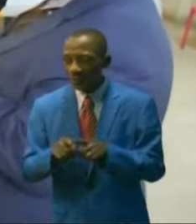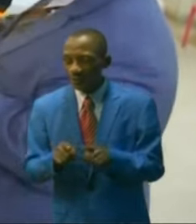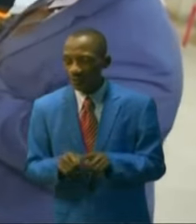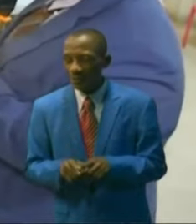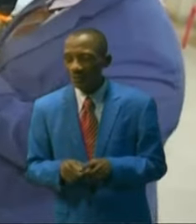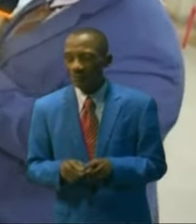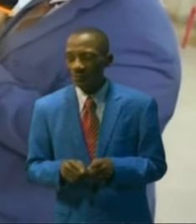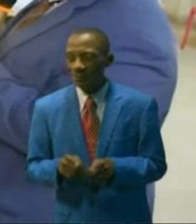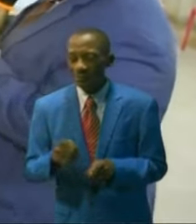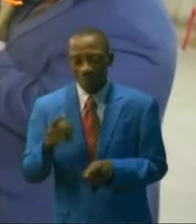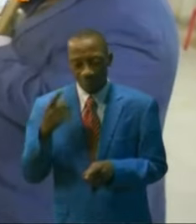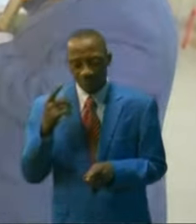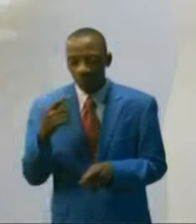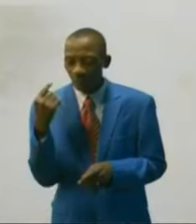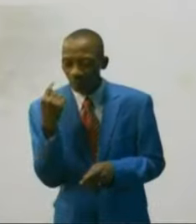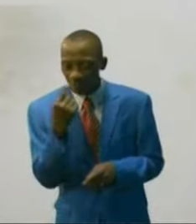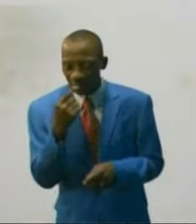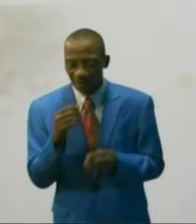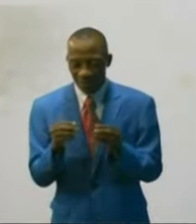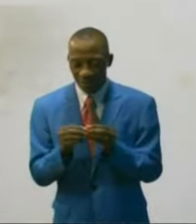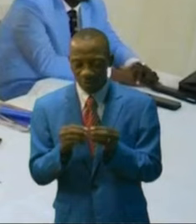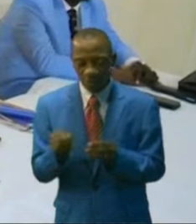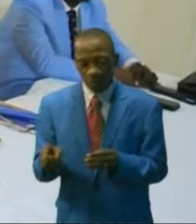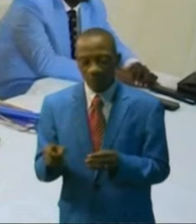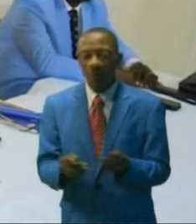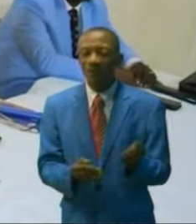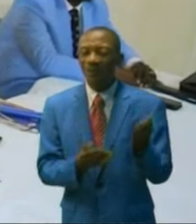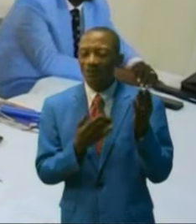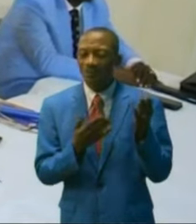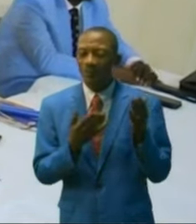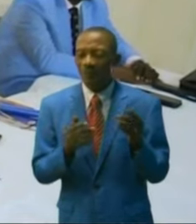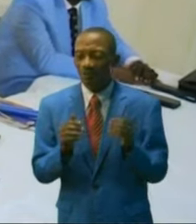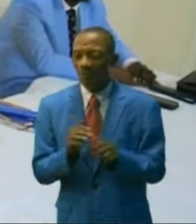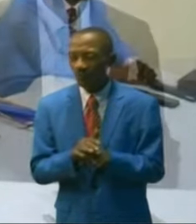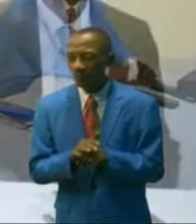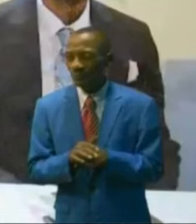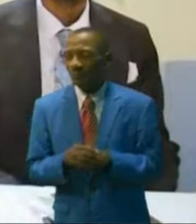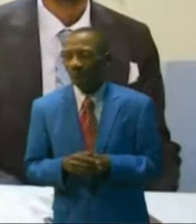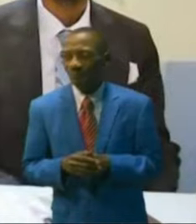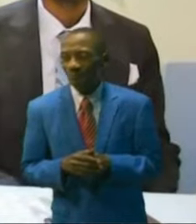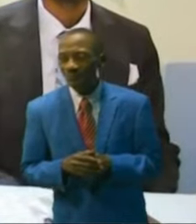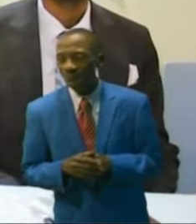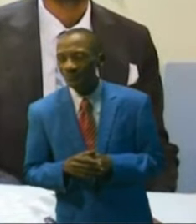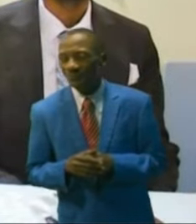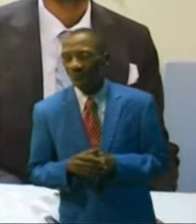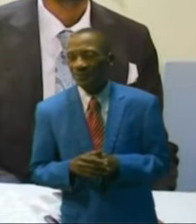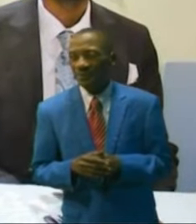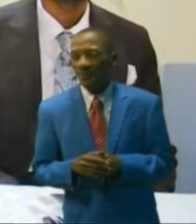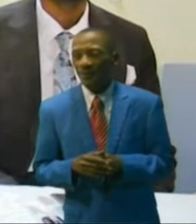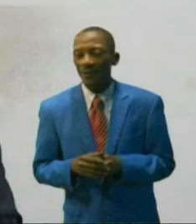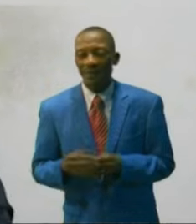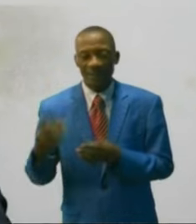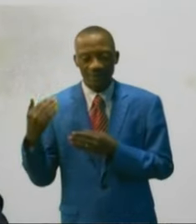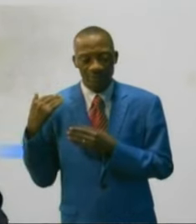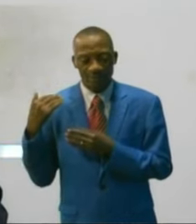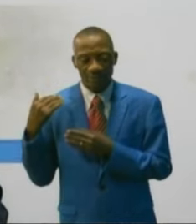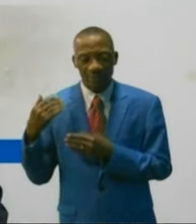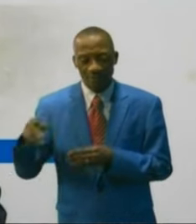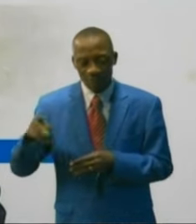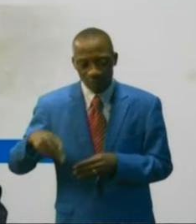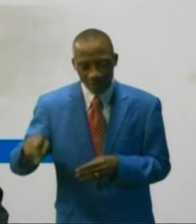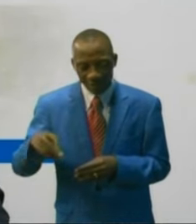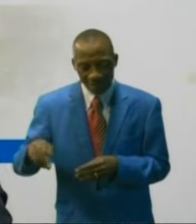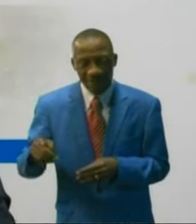ses assises et en donne les objectifs. La performance de cet exécutif provincial et l'efficacité de l'action